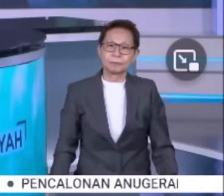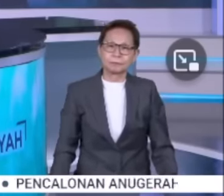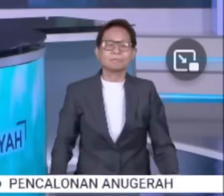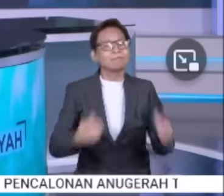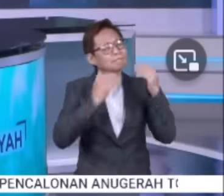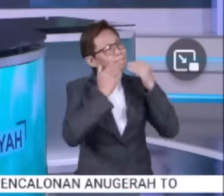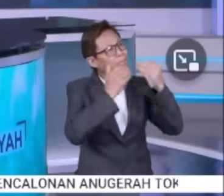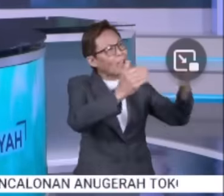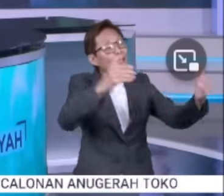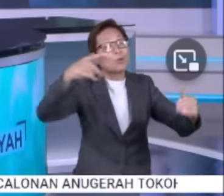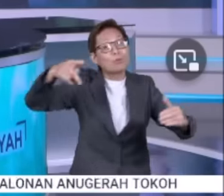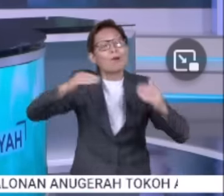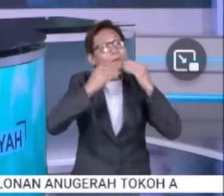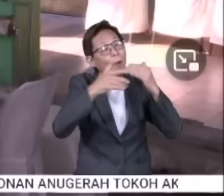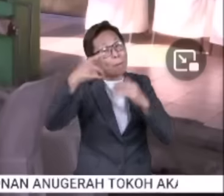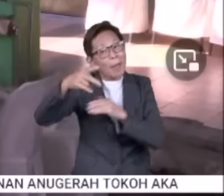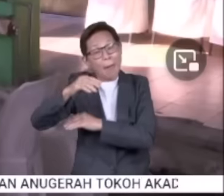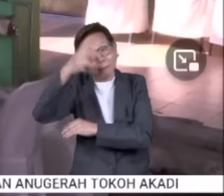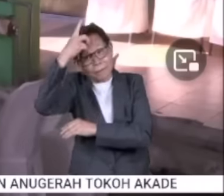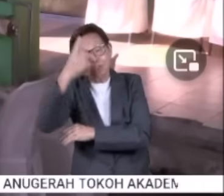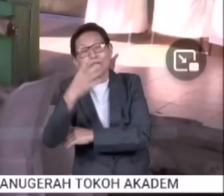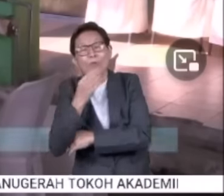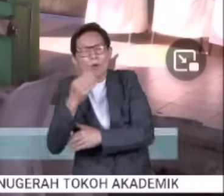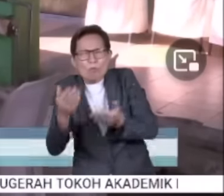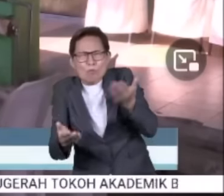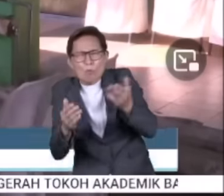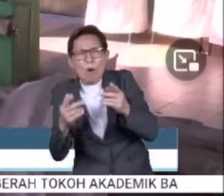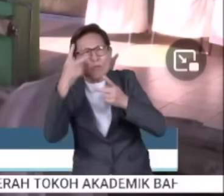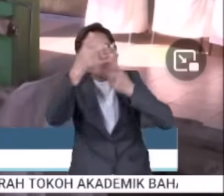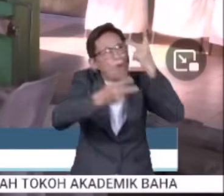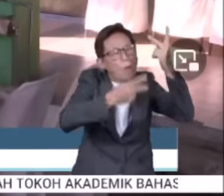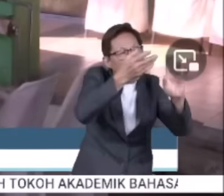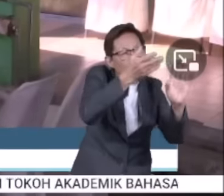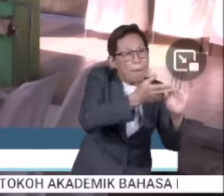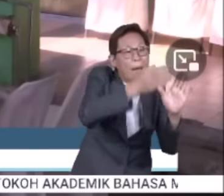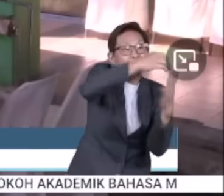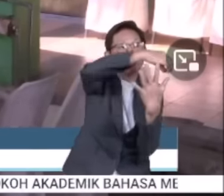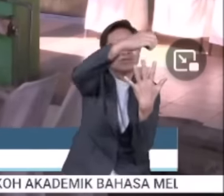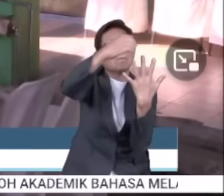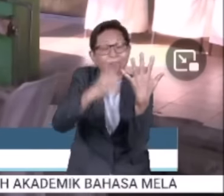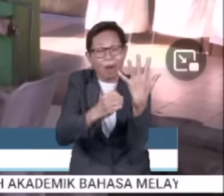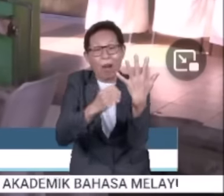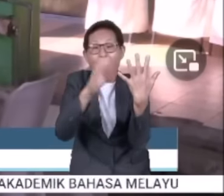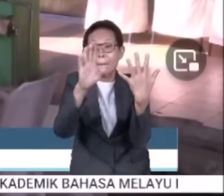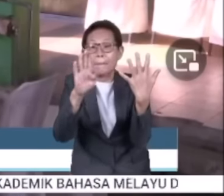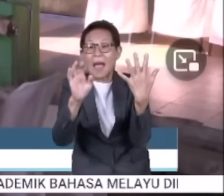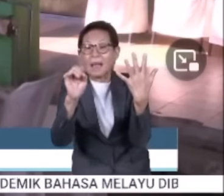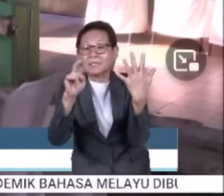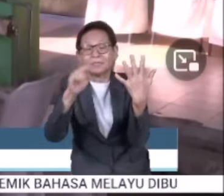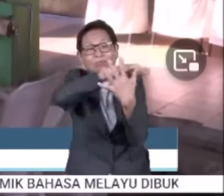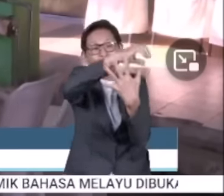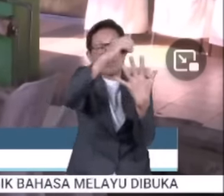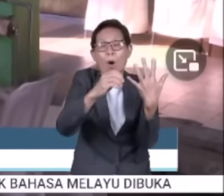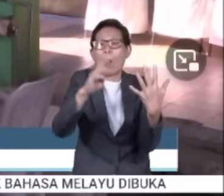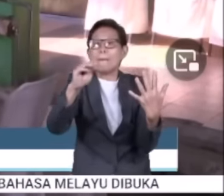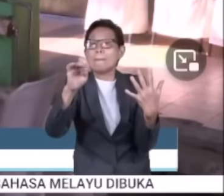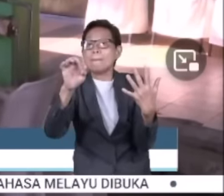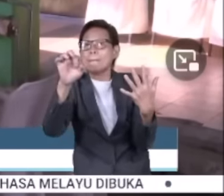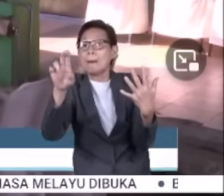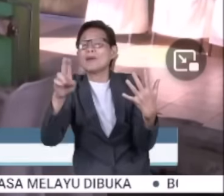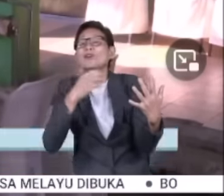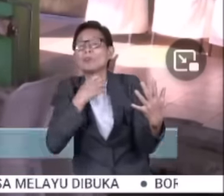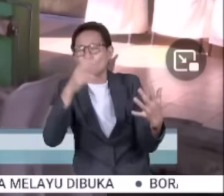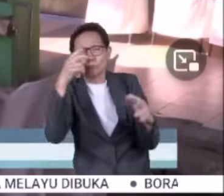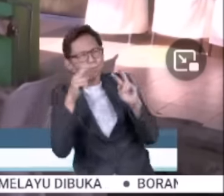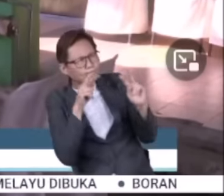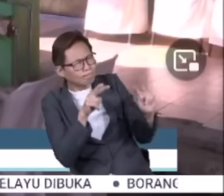Baik, terima kasih. Perdana Menteri Datuk Seri Anwar Ibrahim dijangka akan melawat Bank Simpanan Nasional BSN Cawangan Meru Ipoh bagi melihat